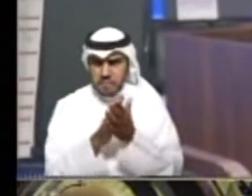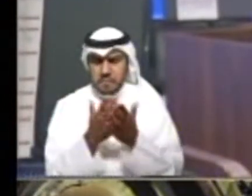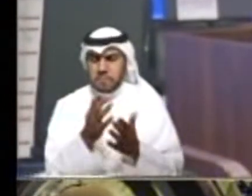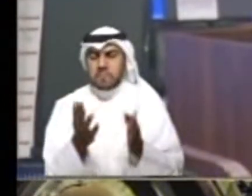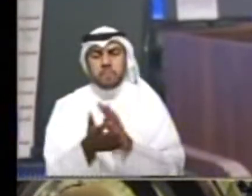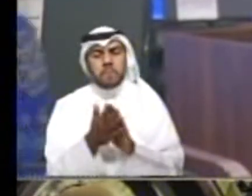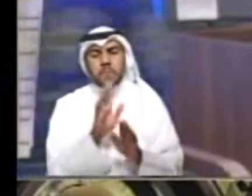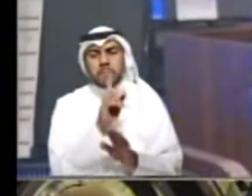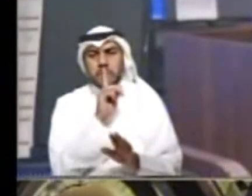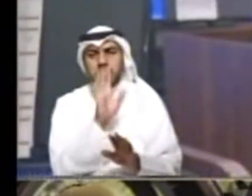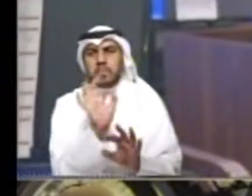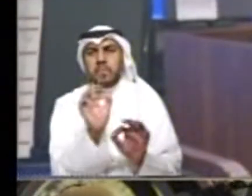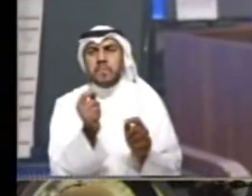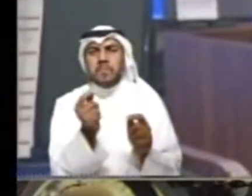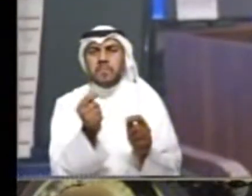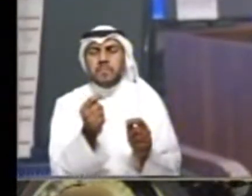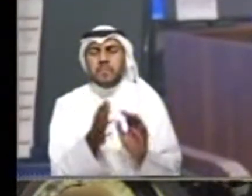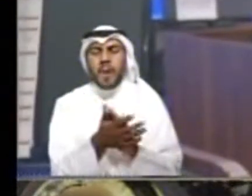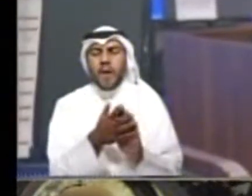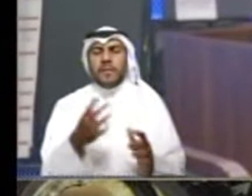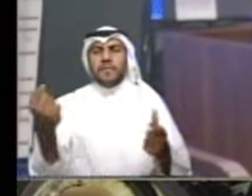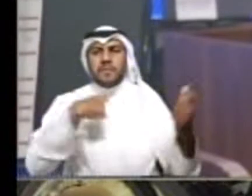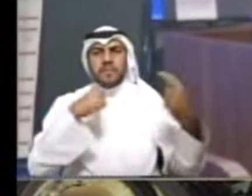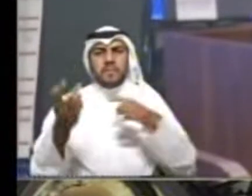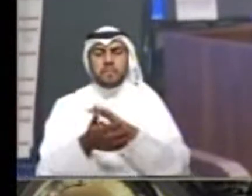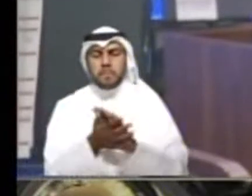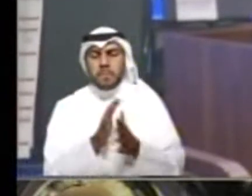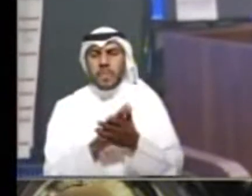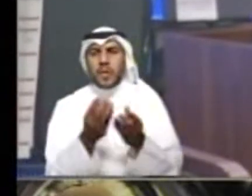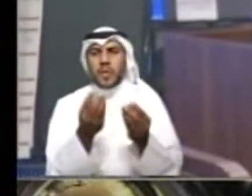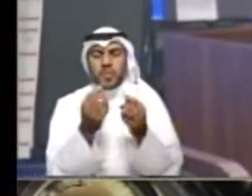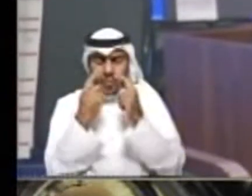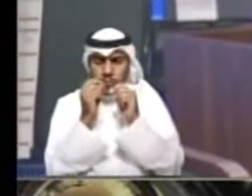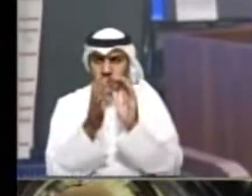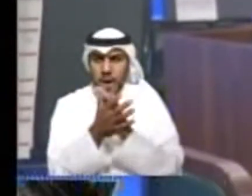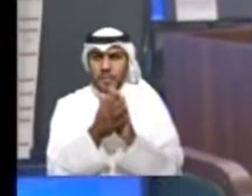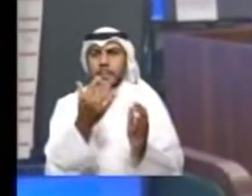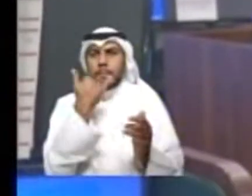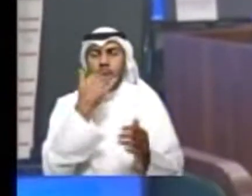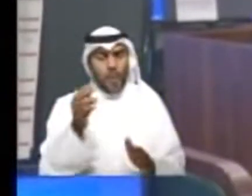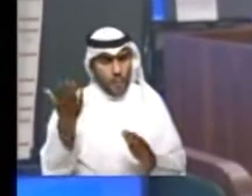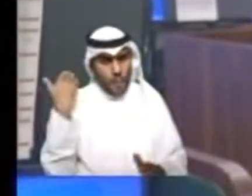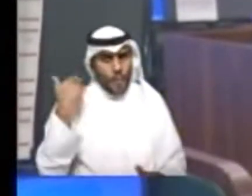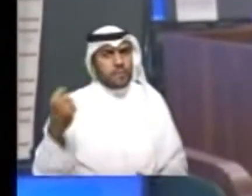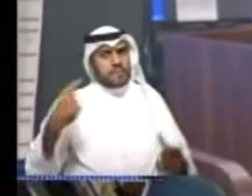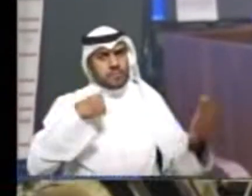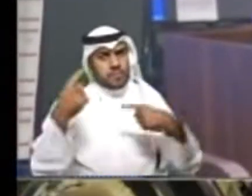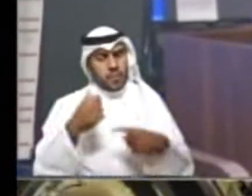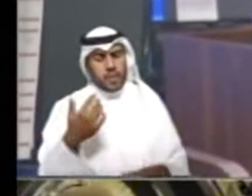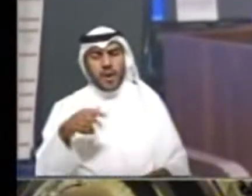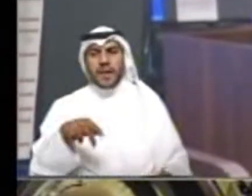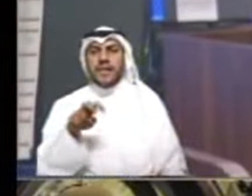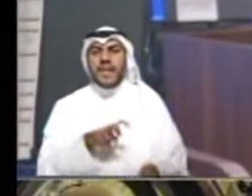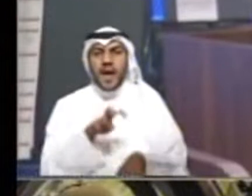الساعات الأخيرة هذه؟ نعم صحيح، قلت وبشكل ملحوظ. يعني بداية الأمر كان من الساعة 8